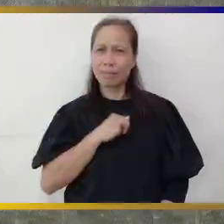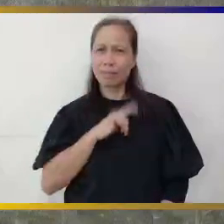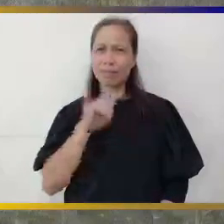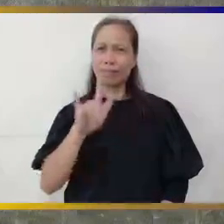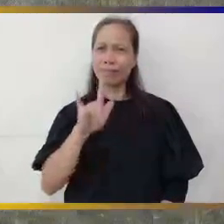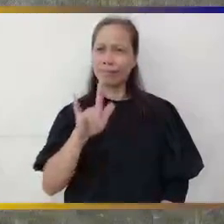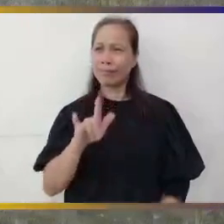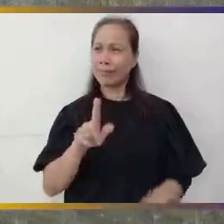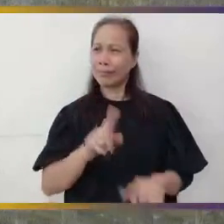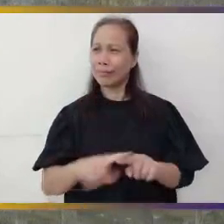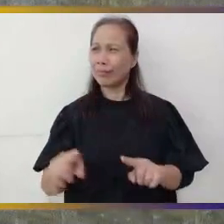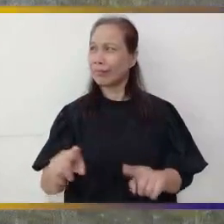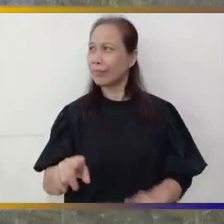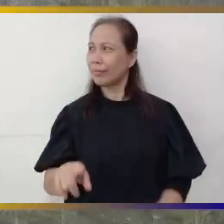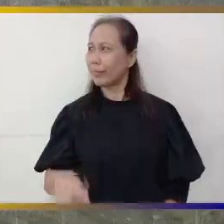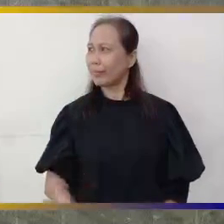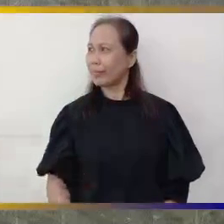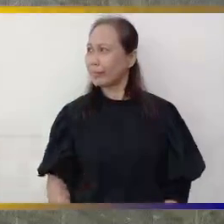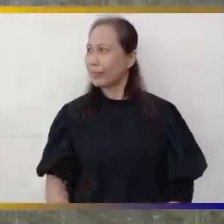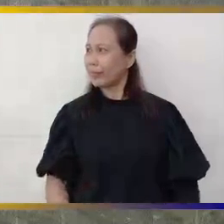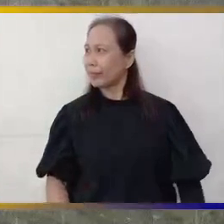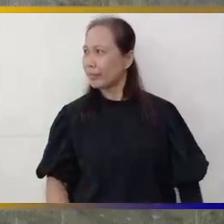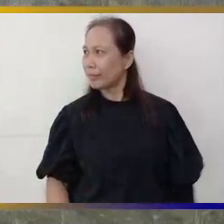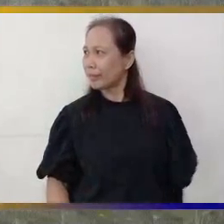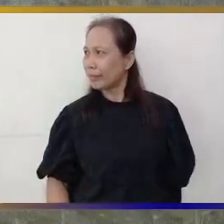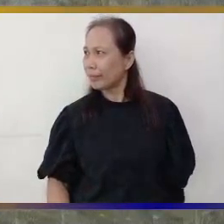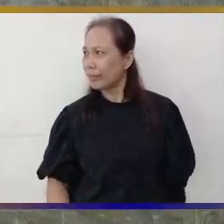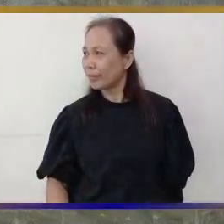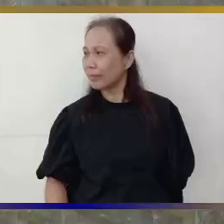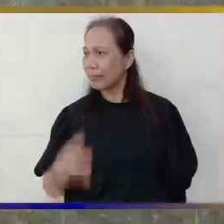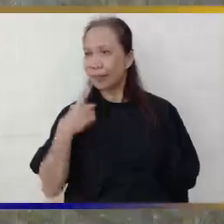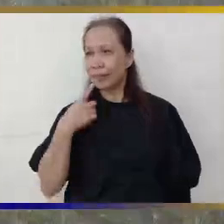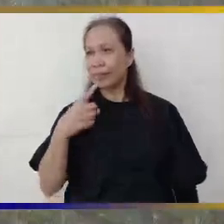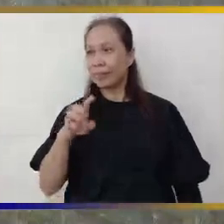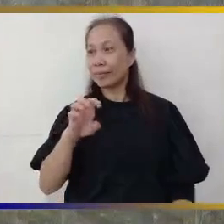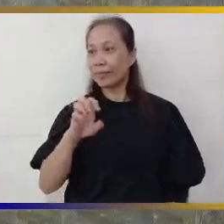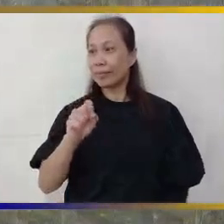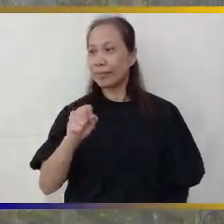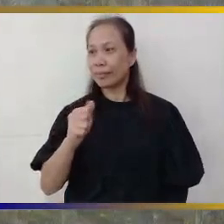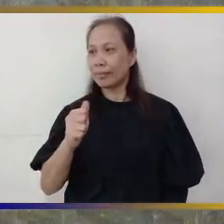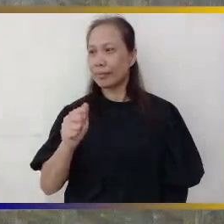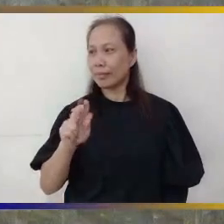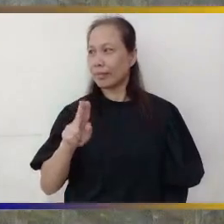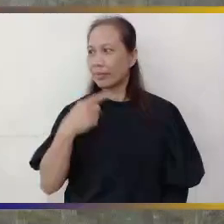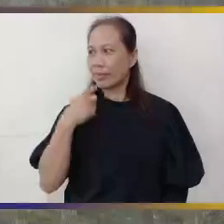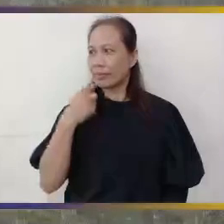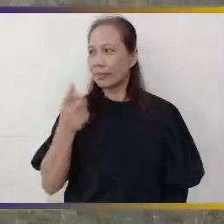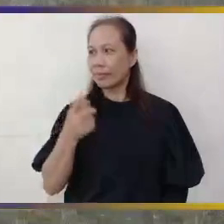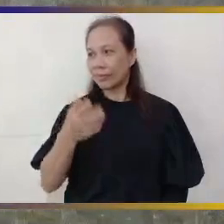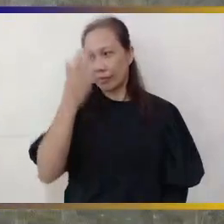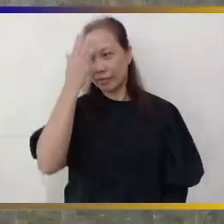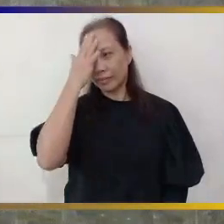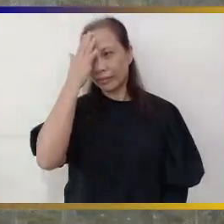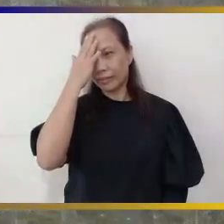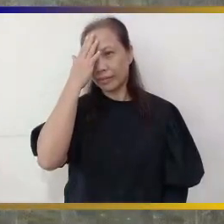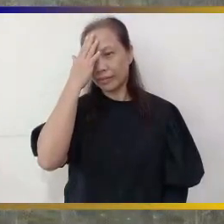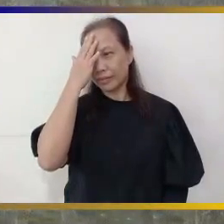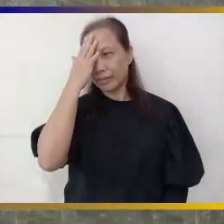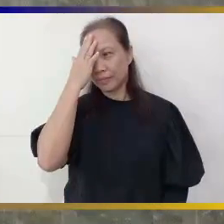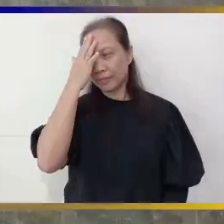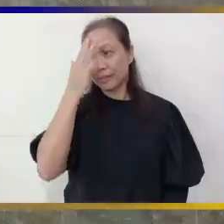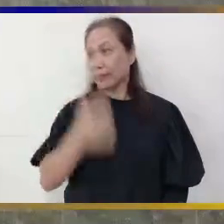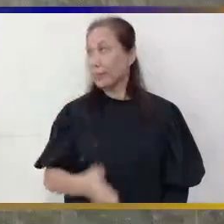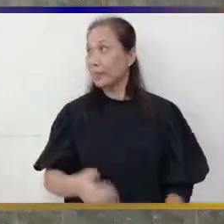ISO alam niya na mahal ko kayo o Anong sabi ni isa ' ba mahal mo si Israel mahal mo si